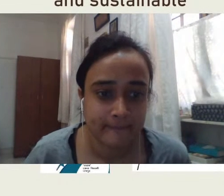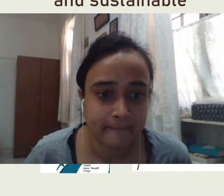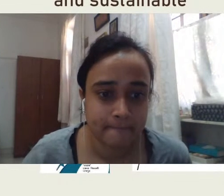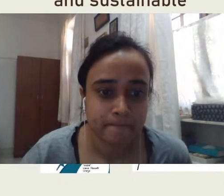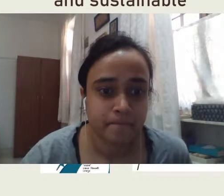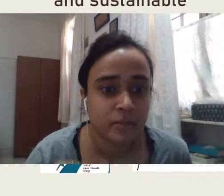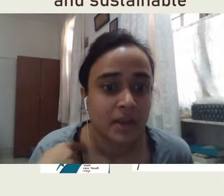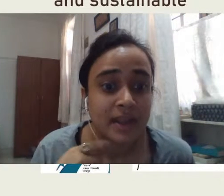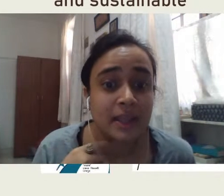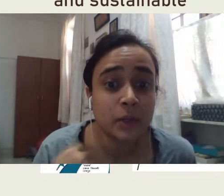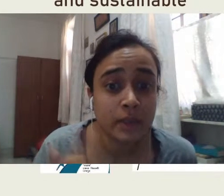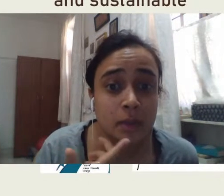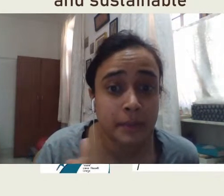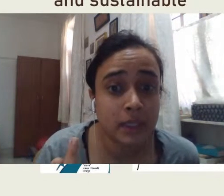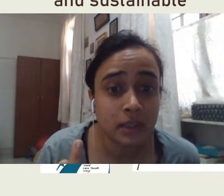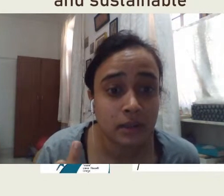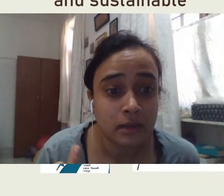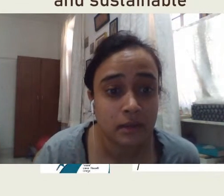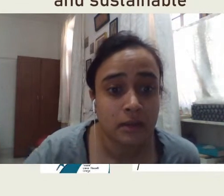निकिता कुछ बोल रही थी.